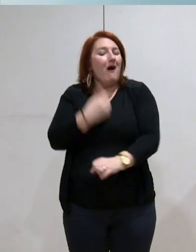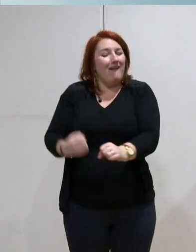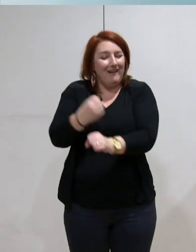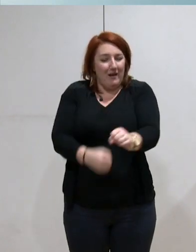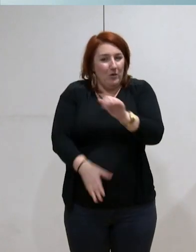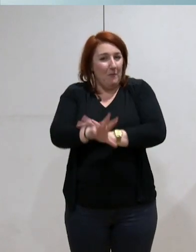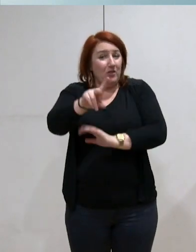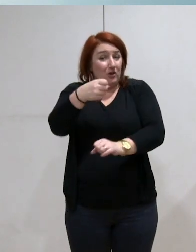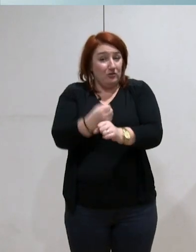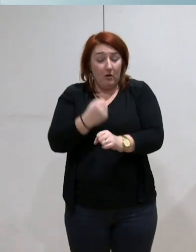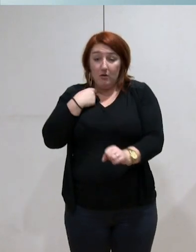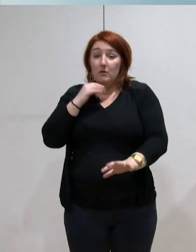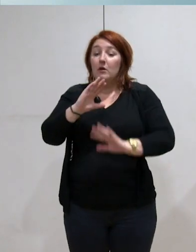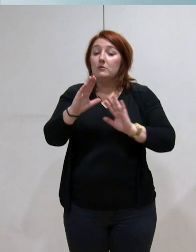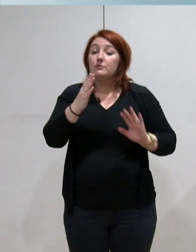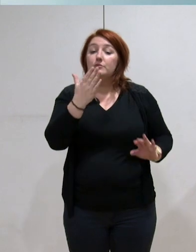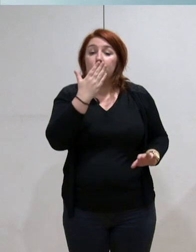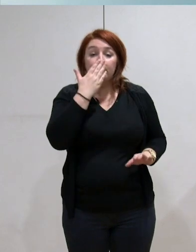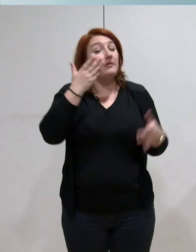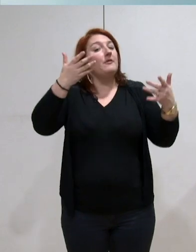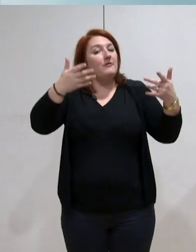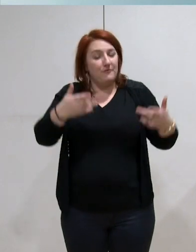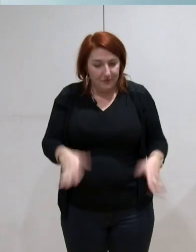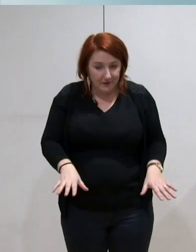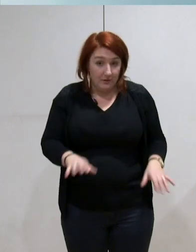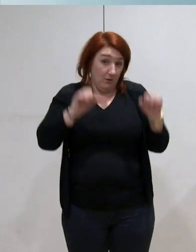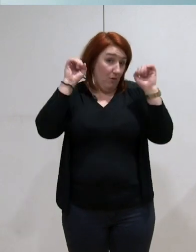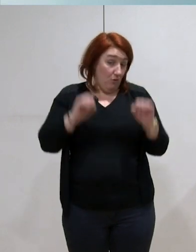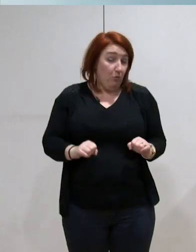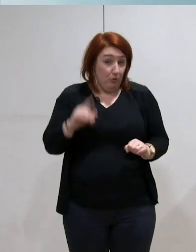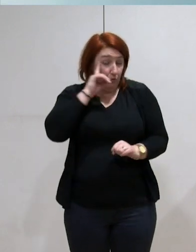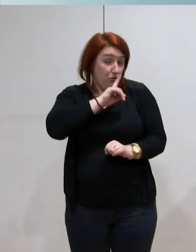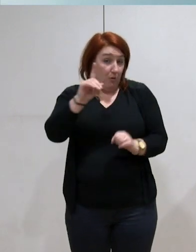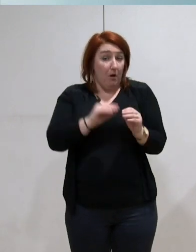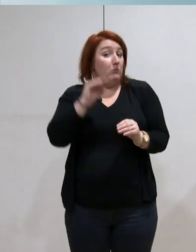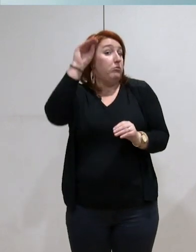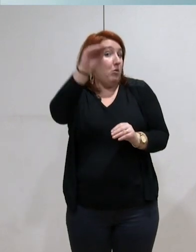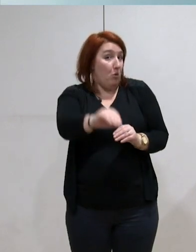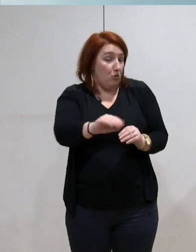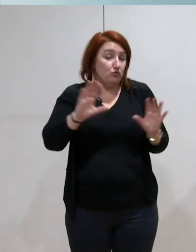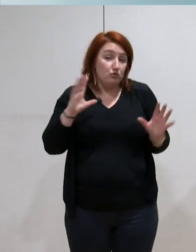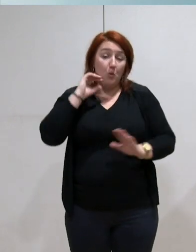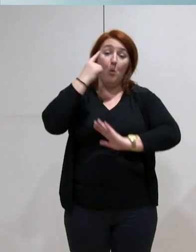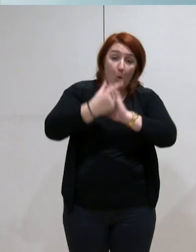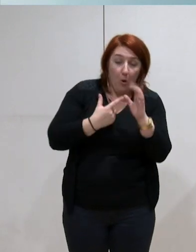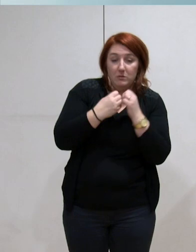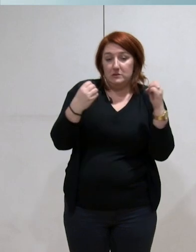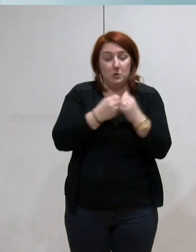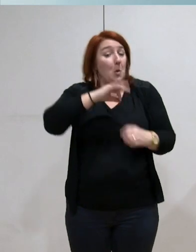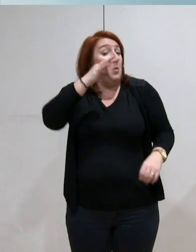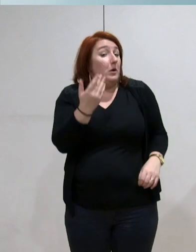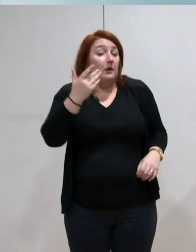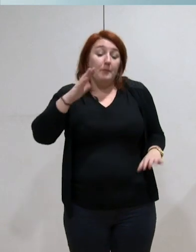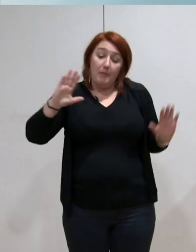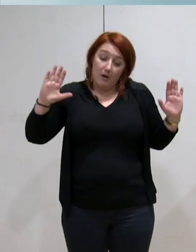il est arrêté c'est que il est arrivé au bout de sa période nous avions pu choisir de le prolonger de recommencer mais il se